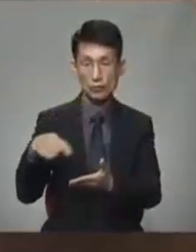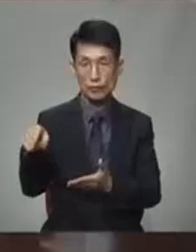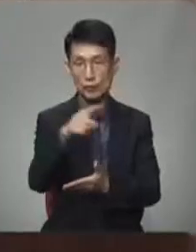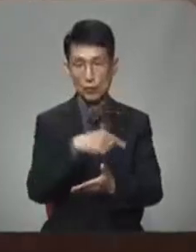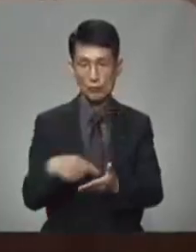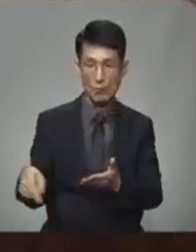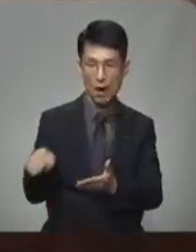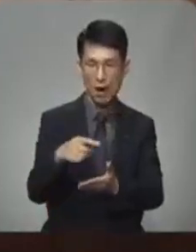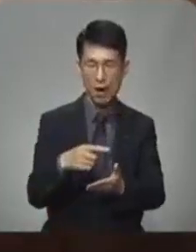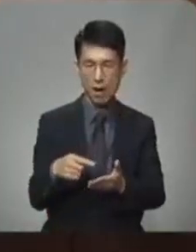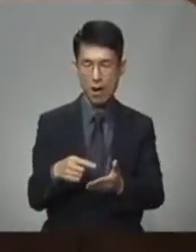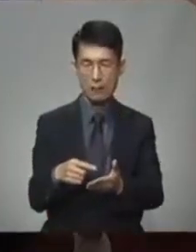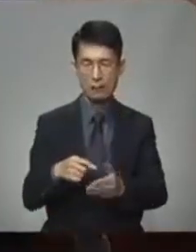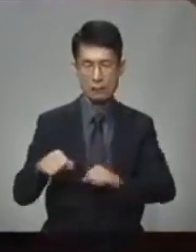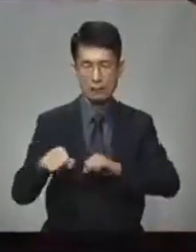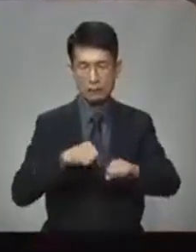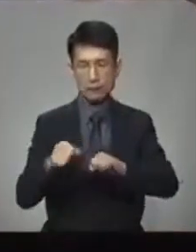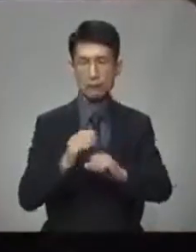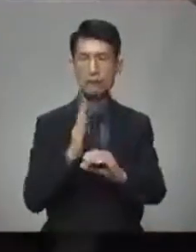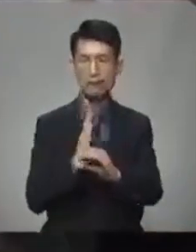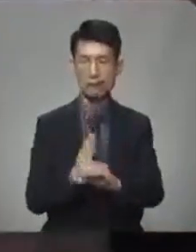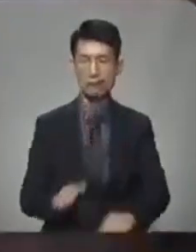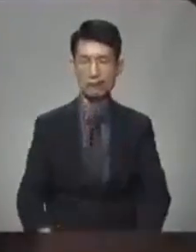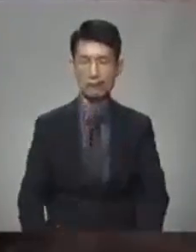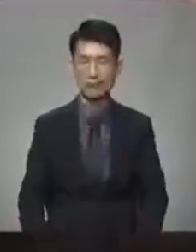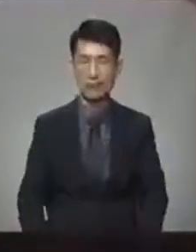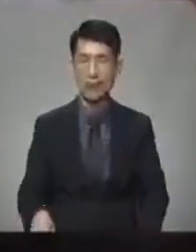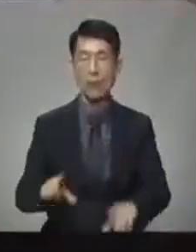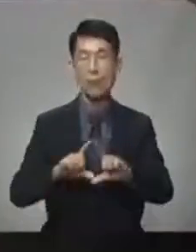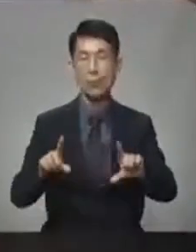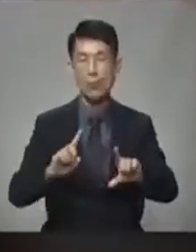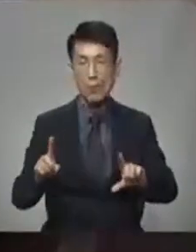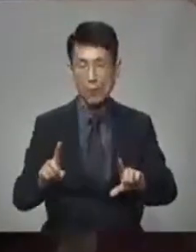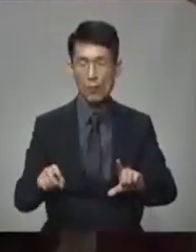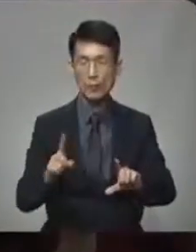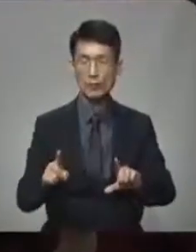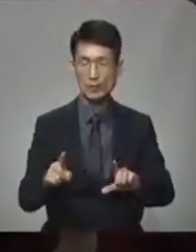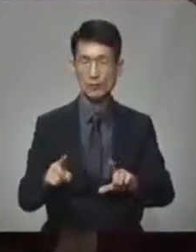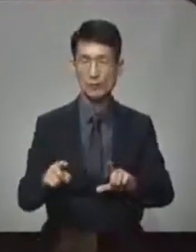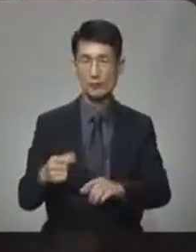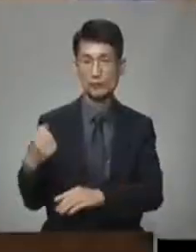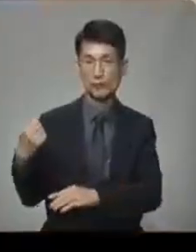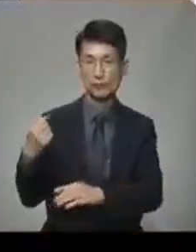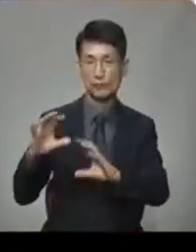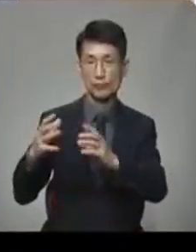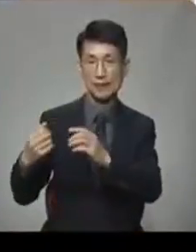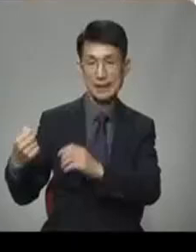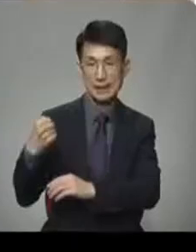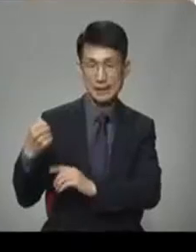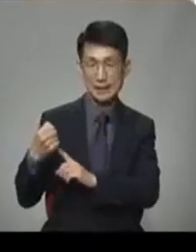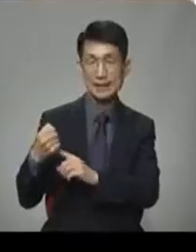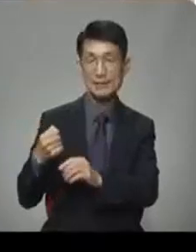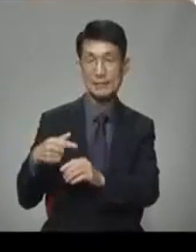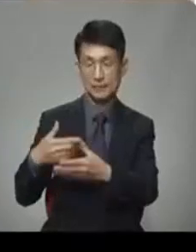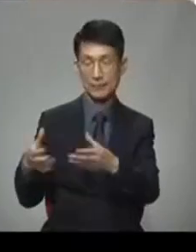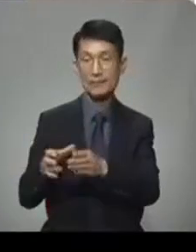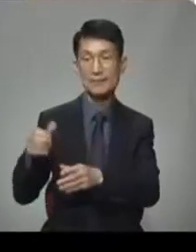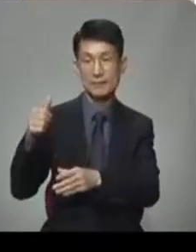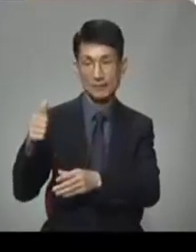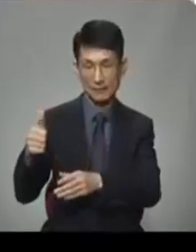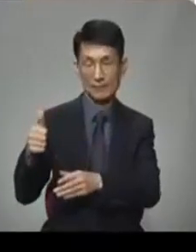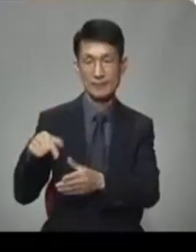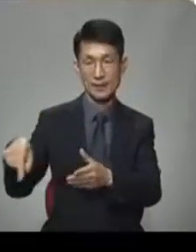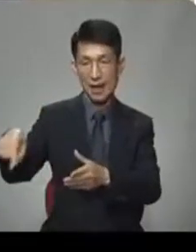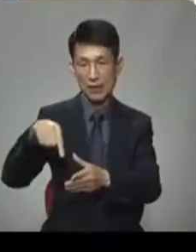치열한 이유입니다 의장은 보통 다수당이 맞습니다 지금은 국민의 힘입니다 권